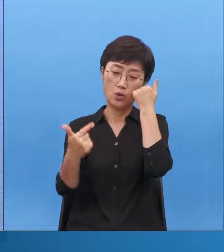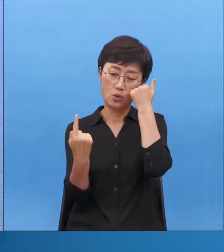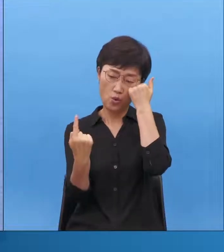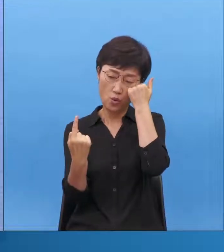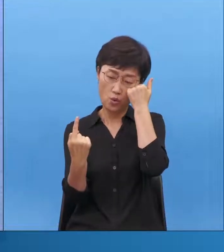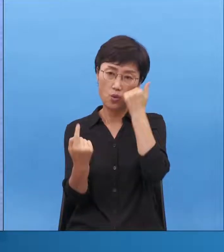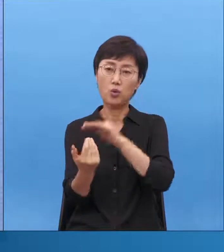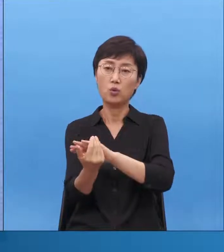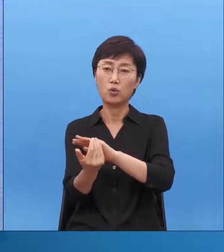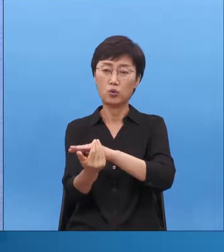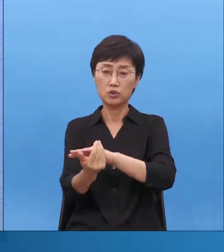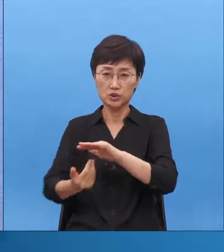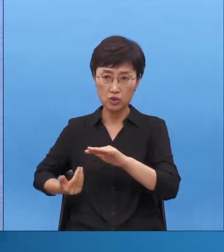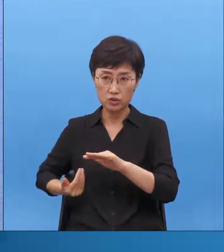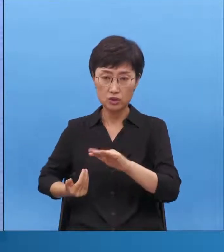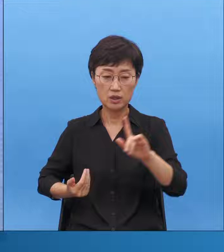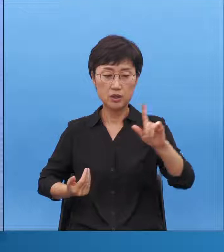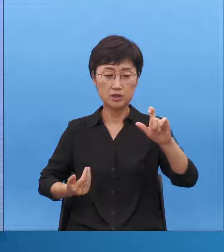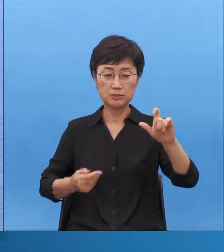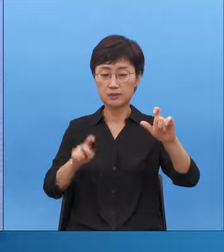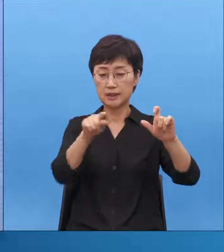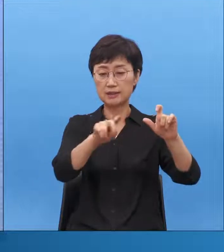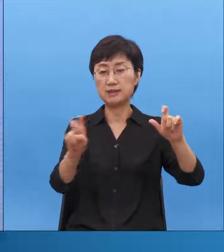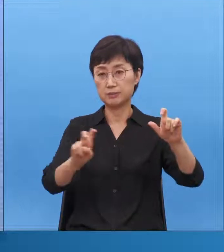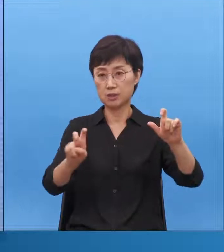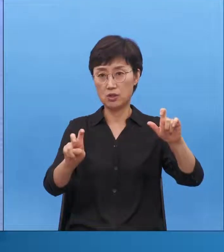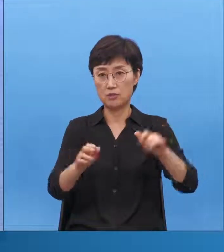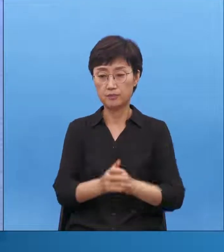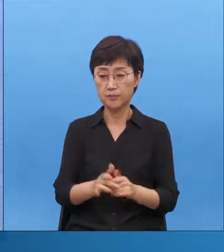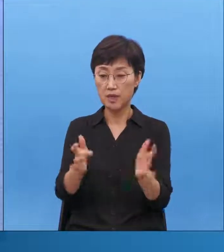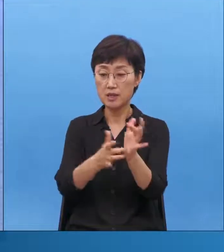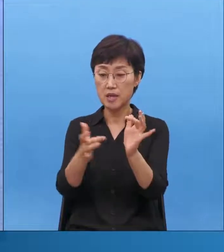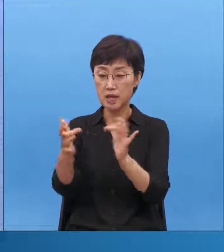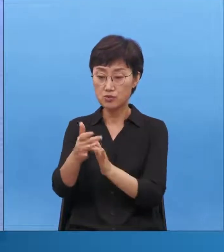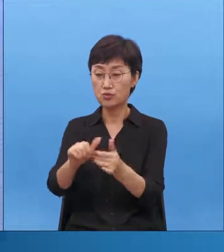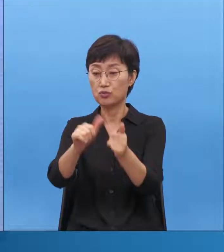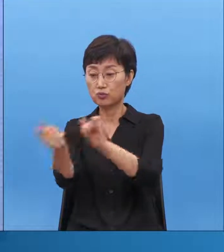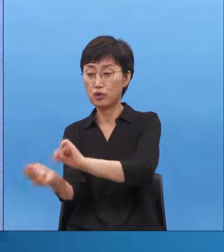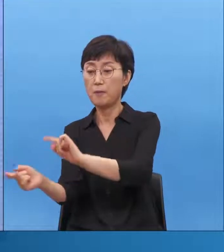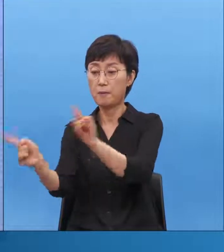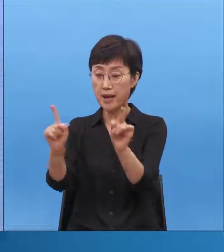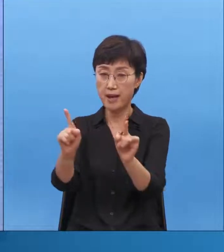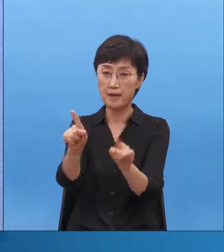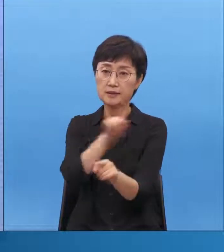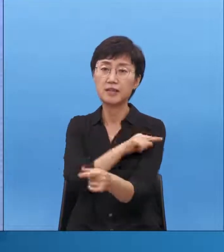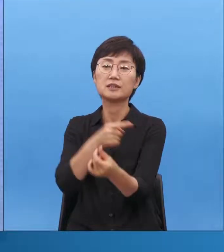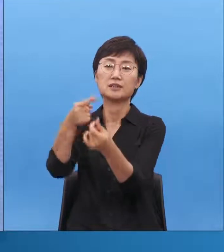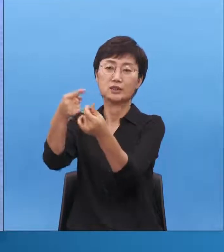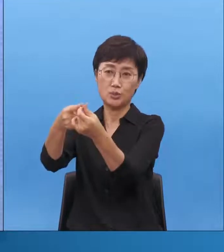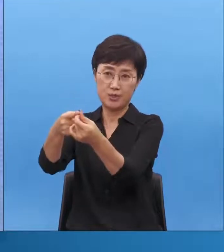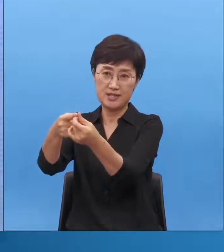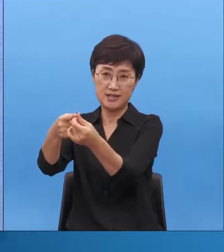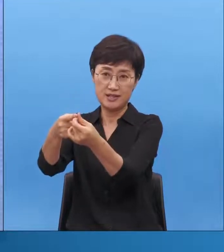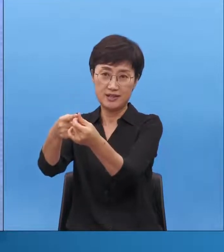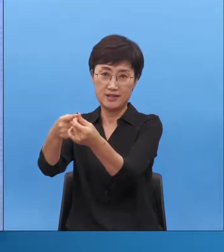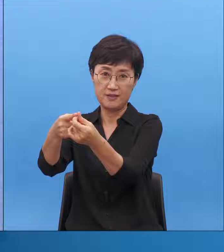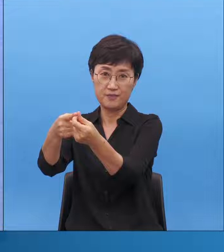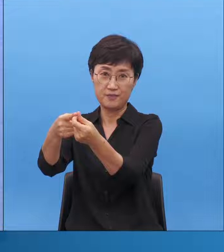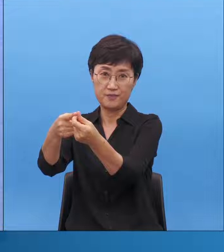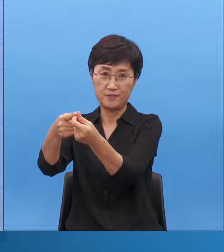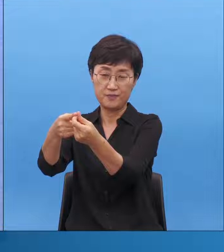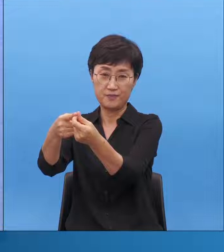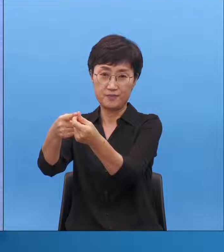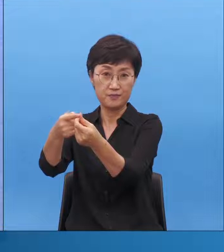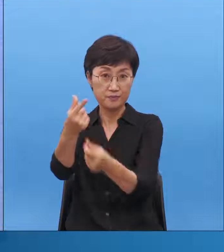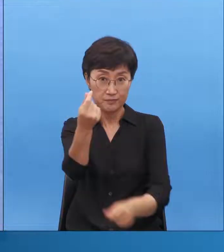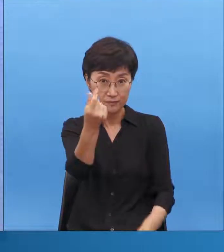첫 열매가 되셨도다. And 1 Corinthians chapter 15 verse 20 says that he became the very first fruit. 이 말은요. 굉장한 의미가